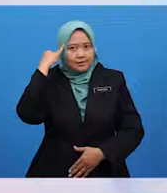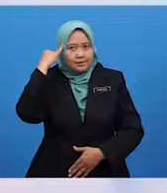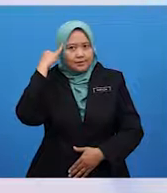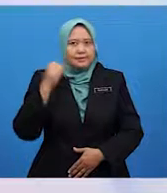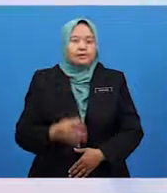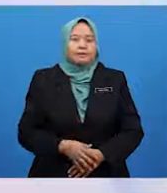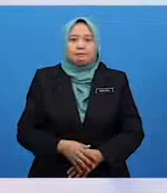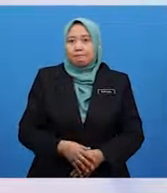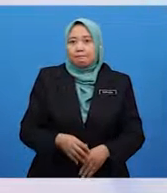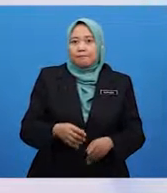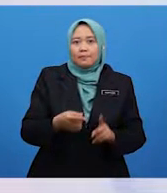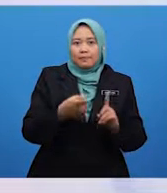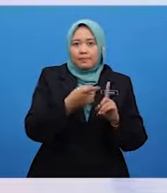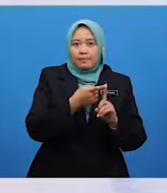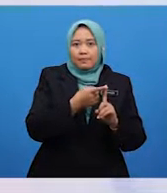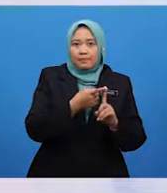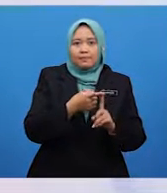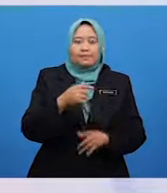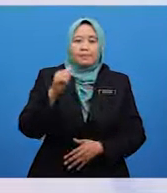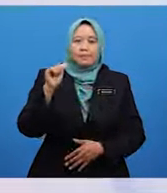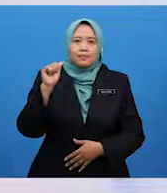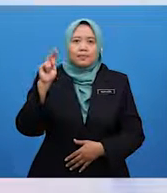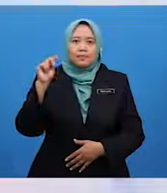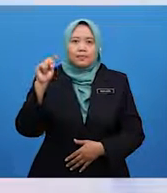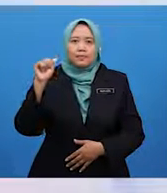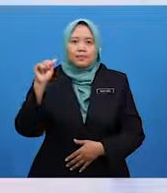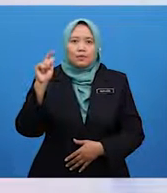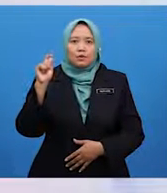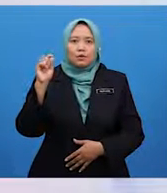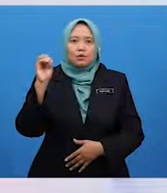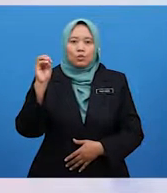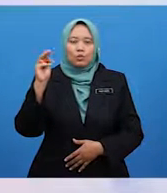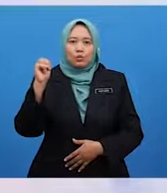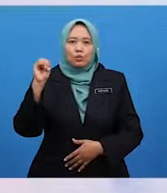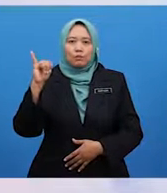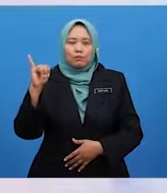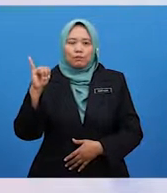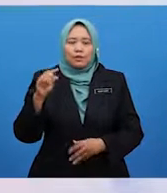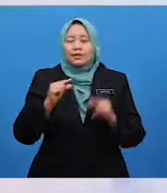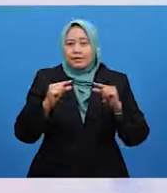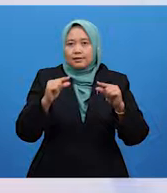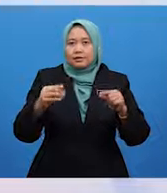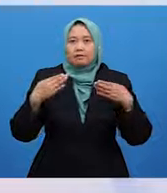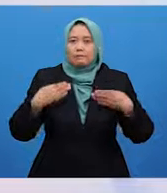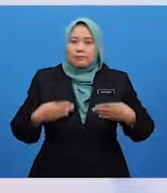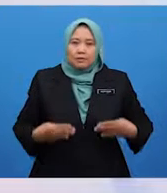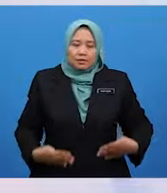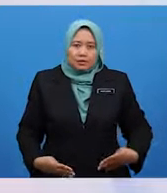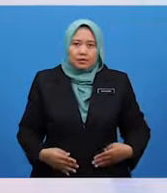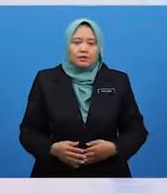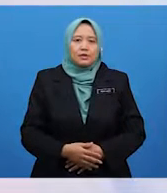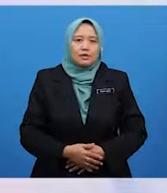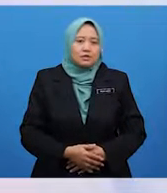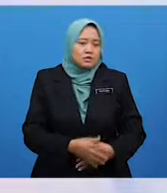perkembangan itu termasuklah anatomi daripada anggota dan pergerakan badan, kajian senjata yang